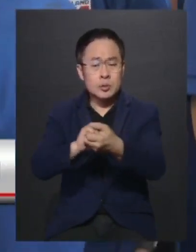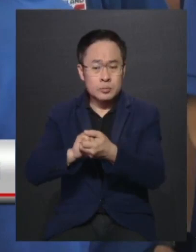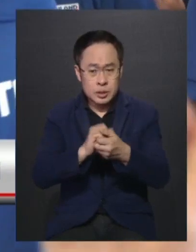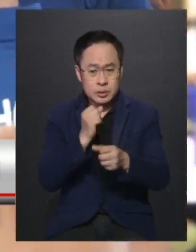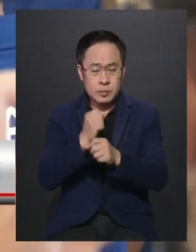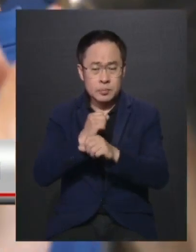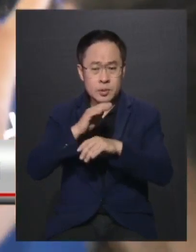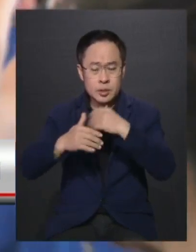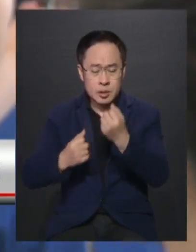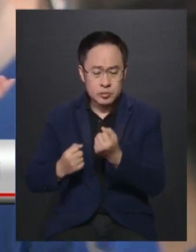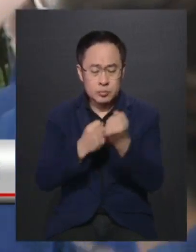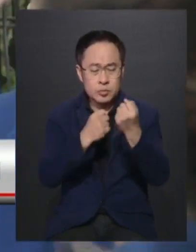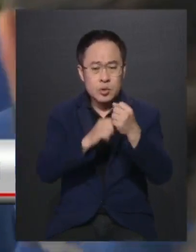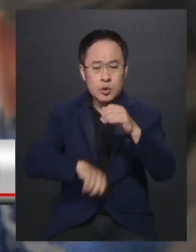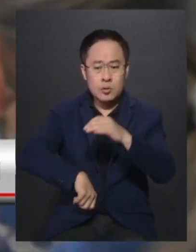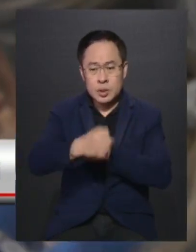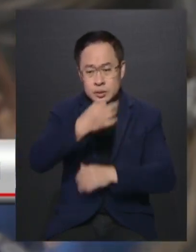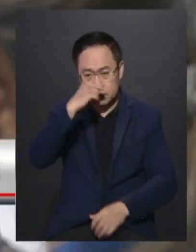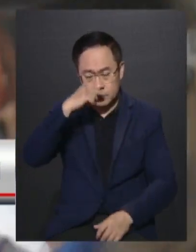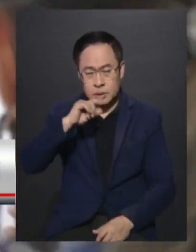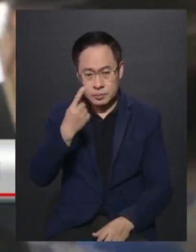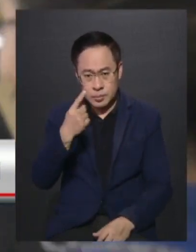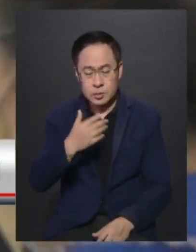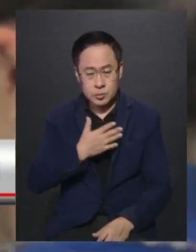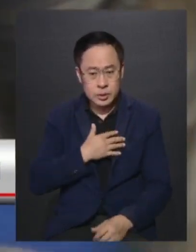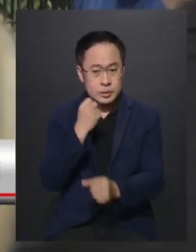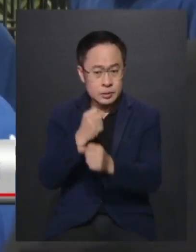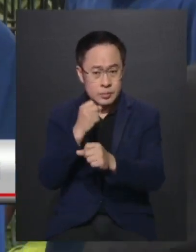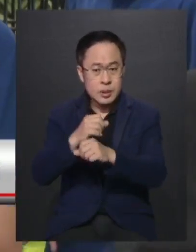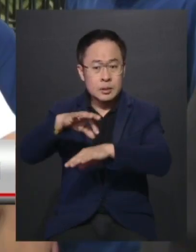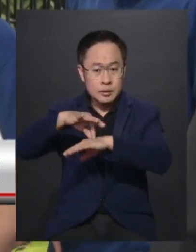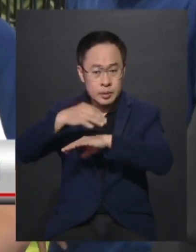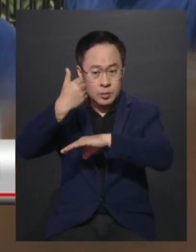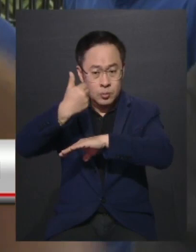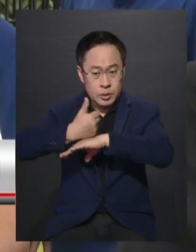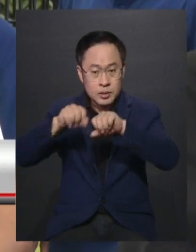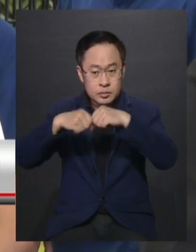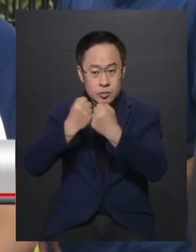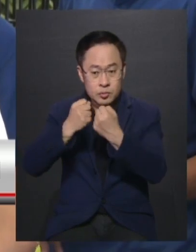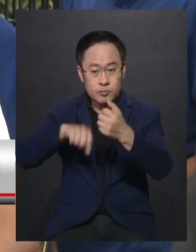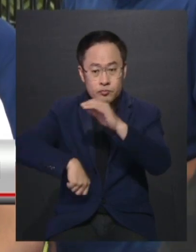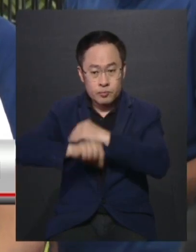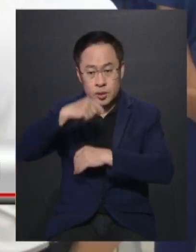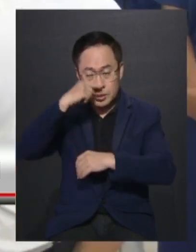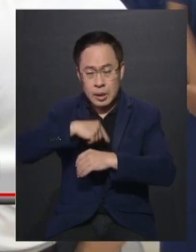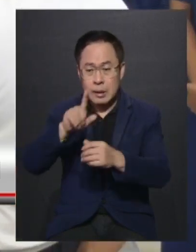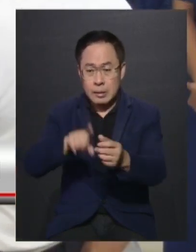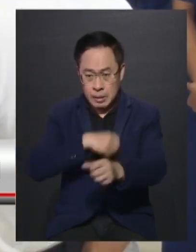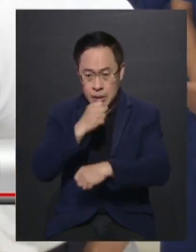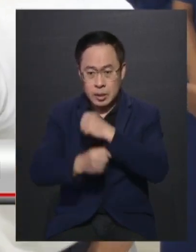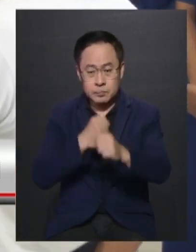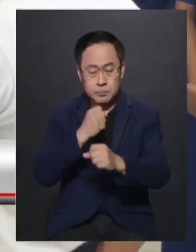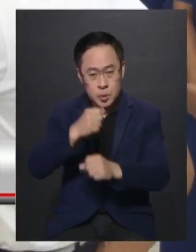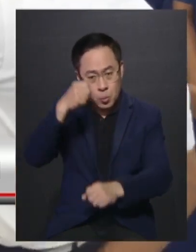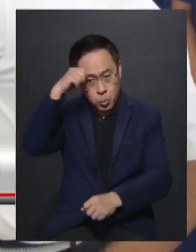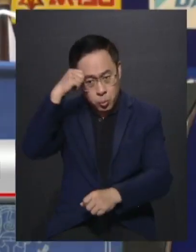ไทยให้เดินไปได้จากประสบการณ์การทำงานหลายปีในฐานะนายกสมาคมกีฬาฟุตบอลแห่งประเทศไทยในพระบรมรา